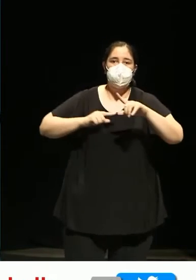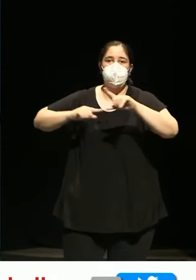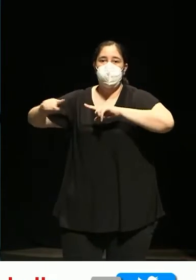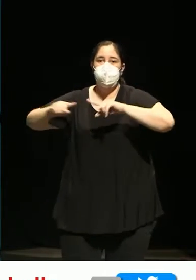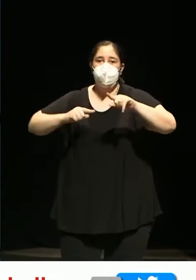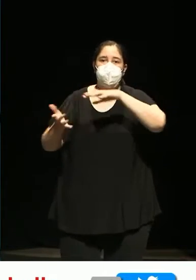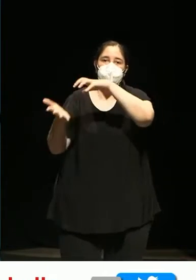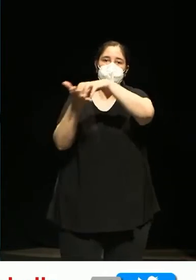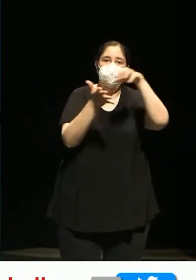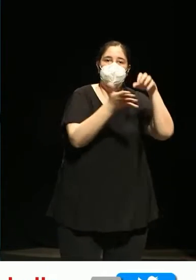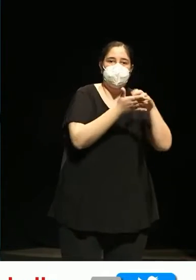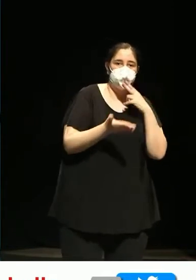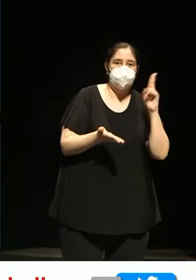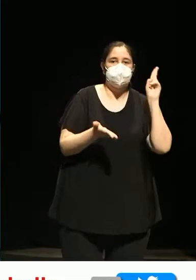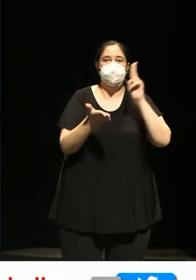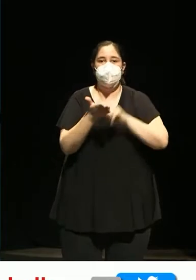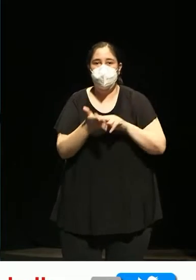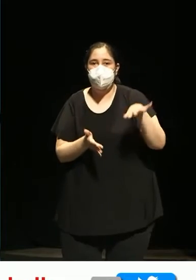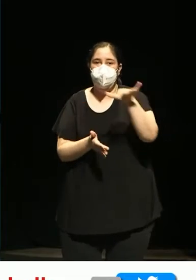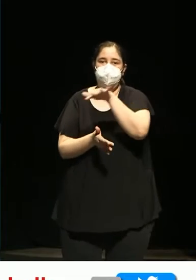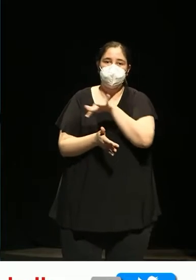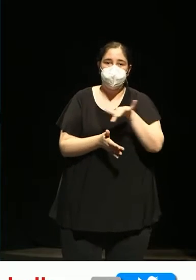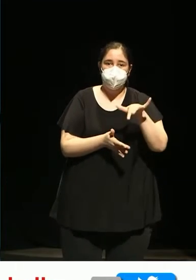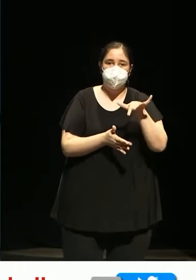organitzacions sindicals de les regions de